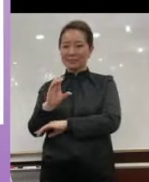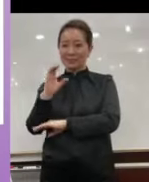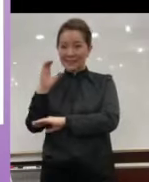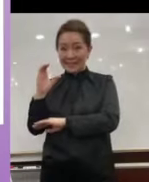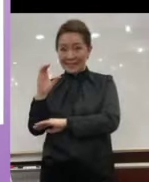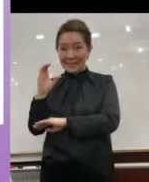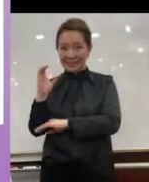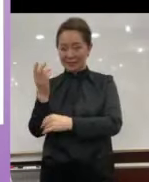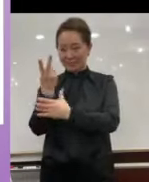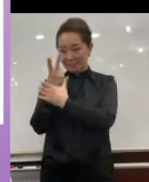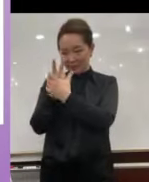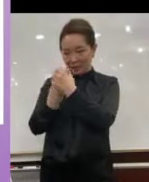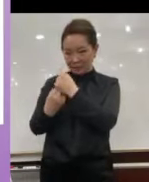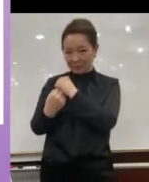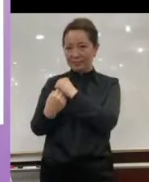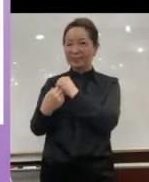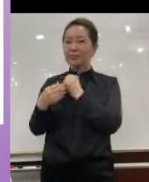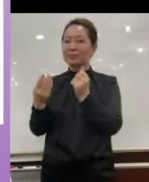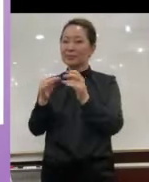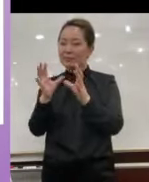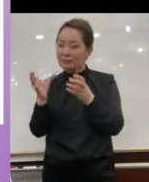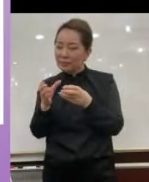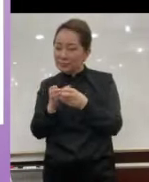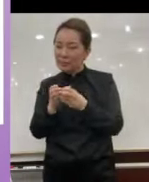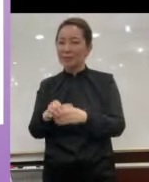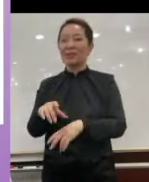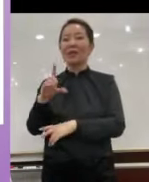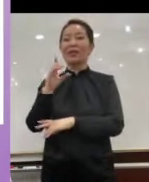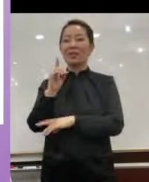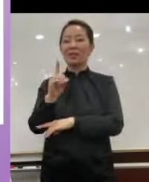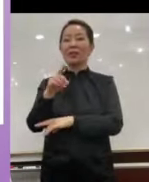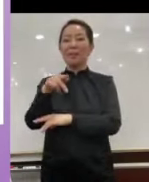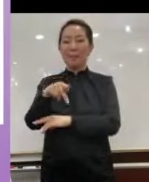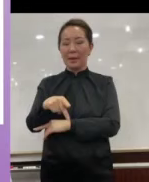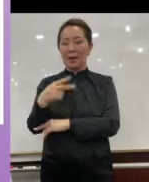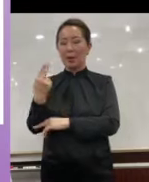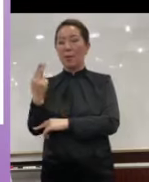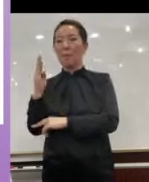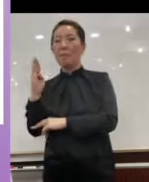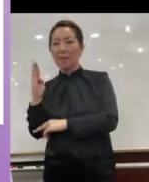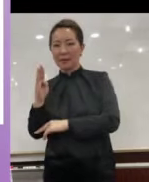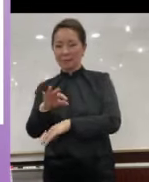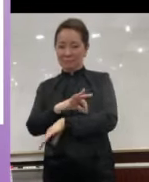үсгийн холбоод DPAP гэсэн нэрийг гаргаж ирсэн байгаа.